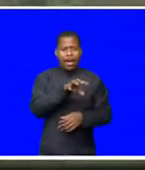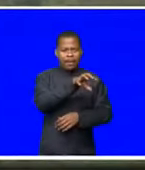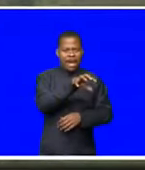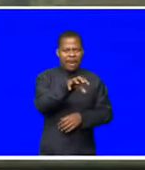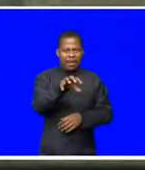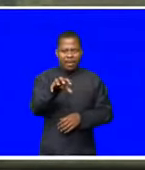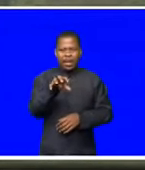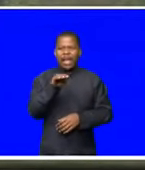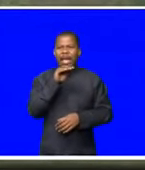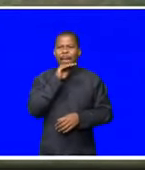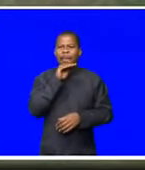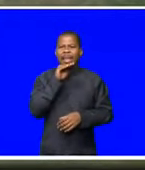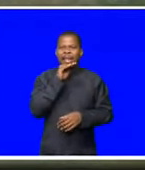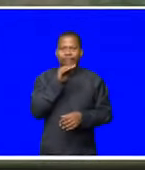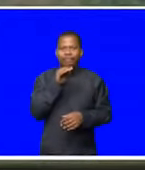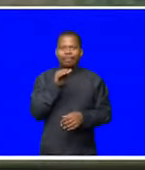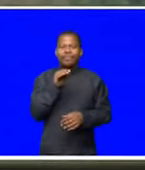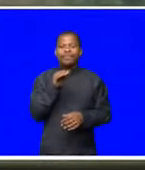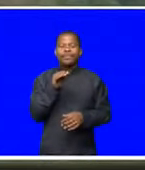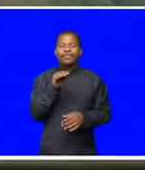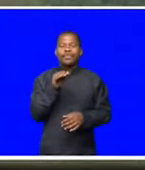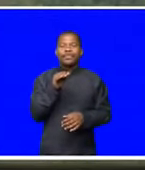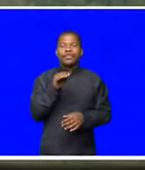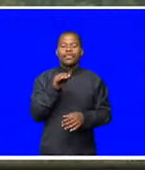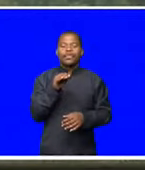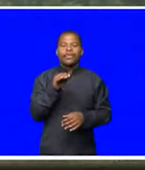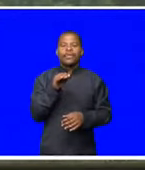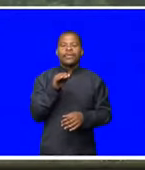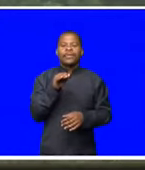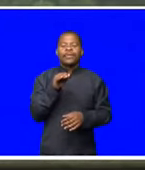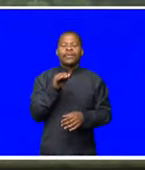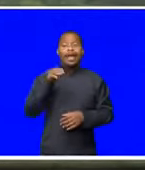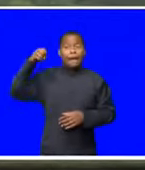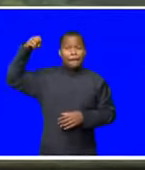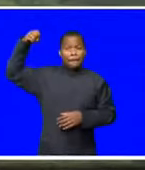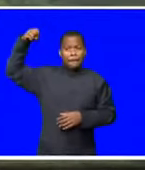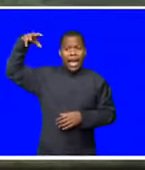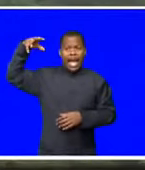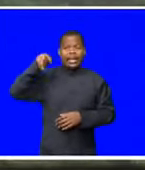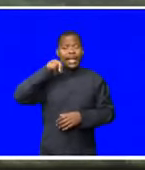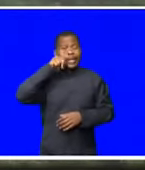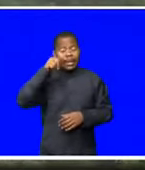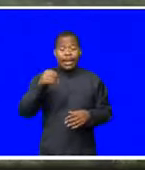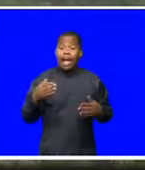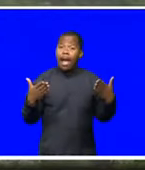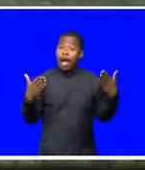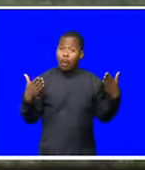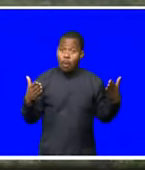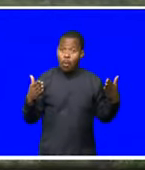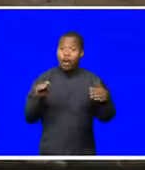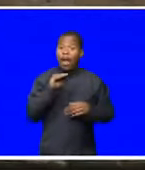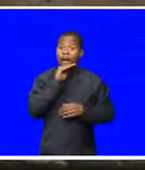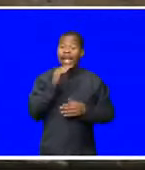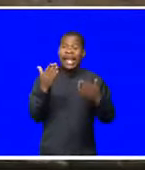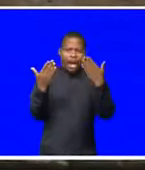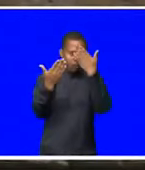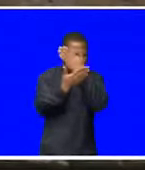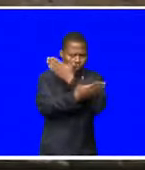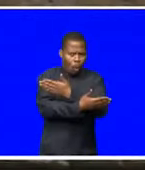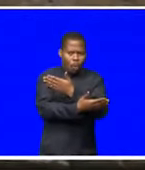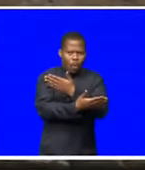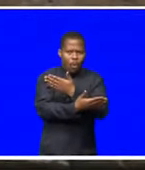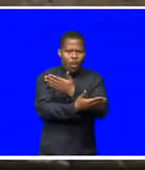yakheke isonzelene. Uma isonzelene ke kwakheka lobumnyama